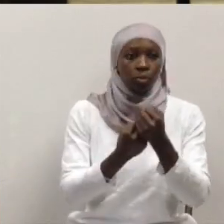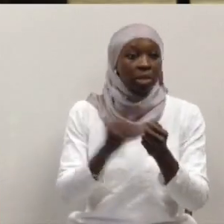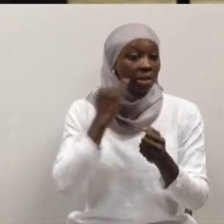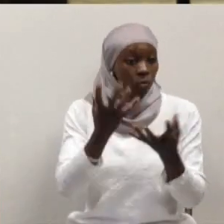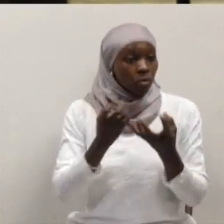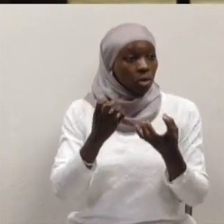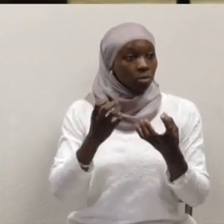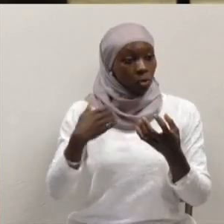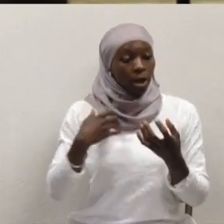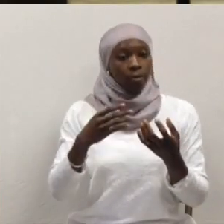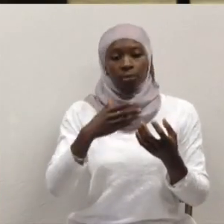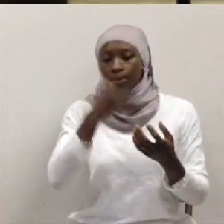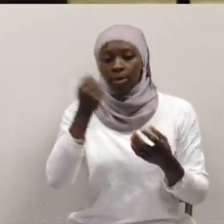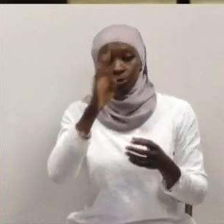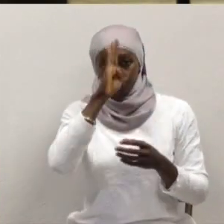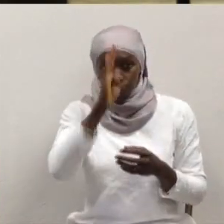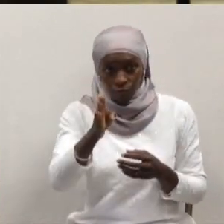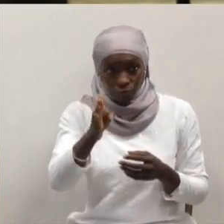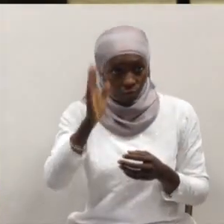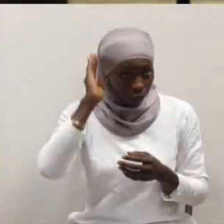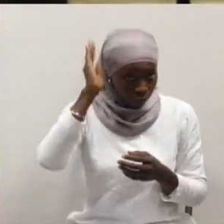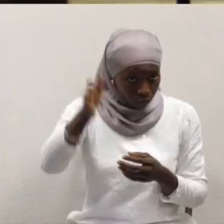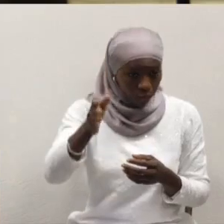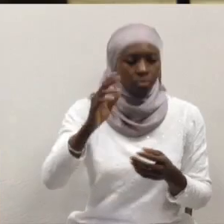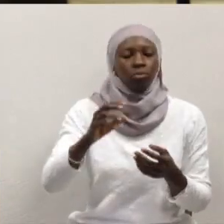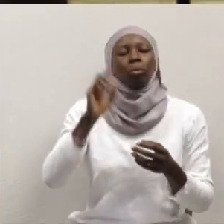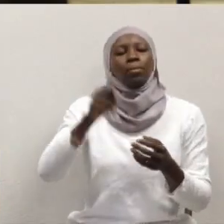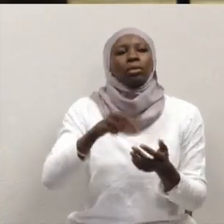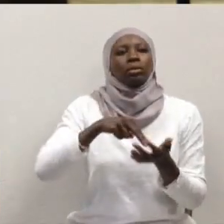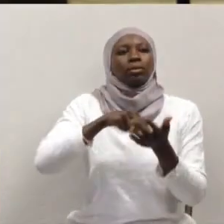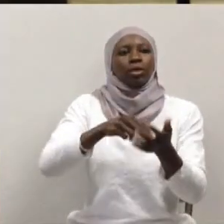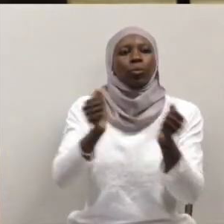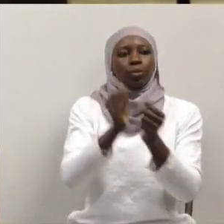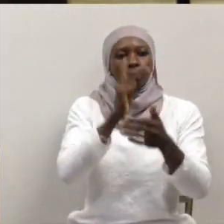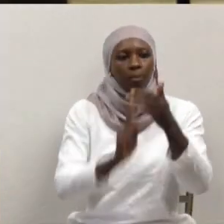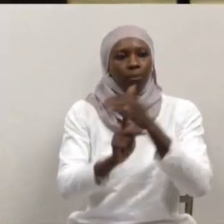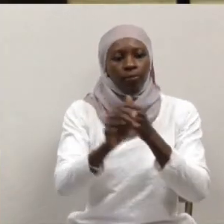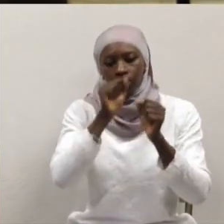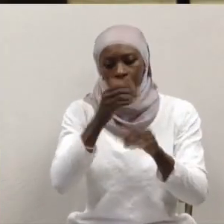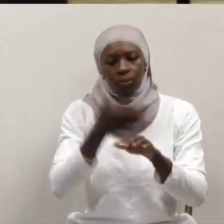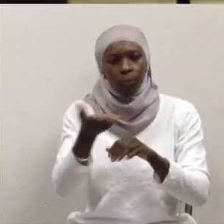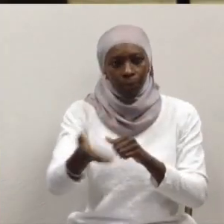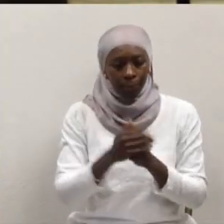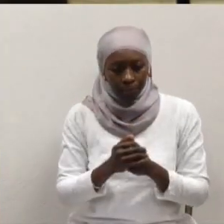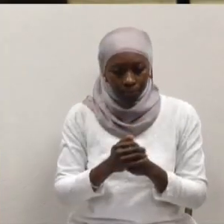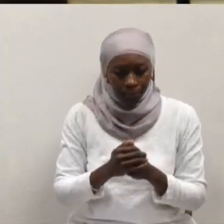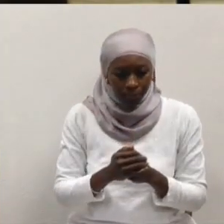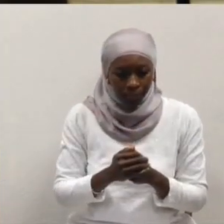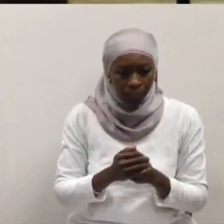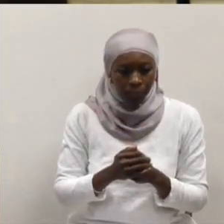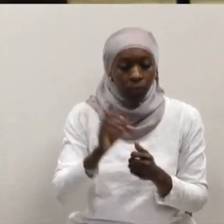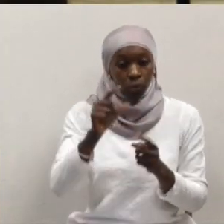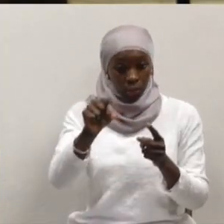future, stand with the Prophet ﷺ. وَتُوَقِّرُوهُ. توقير is the highest level of